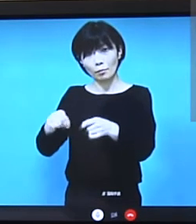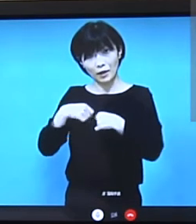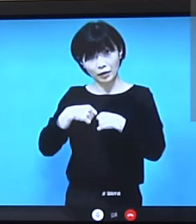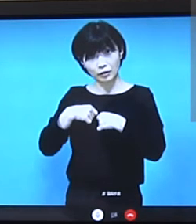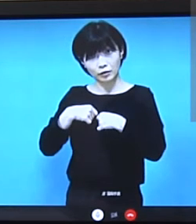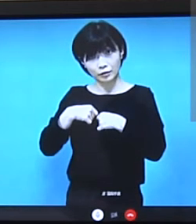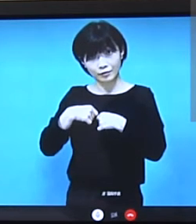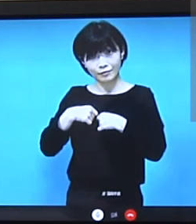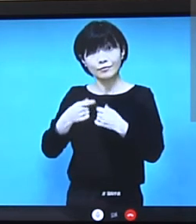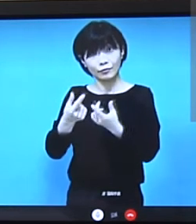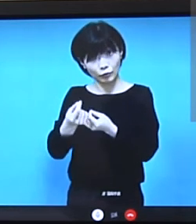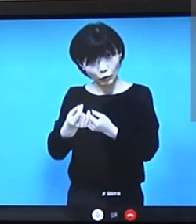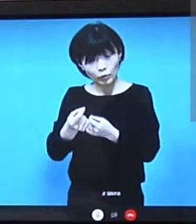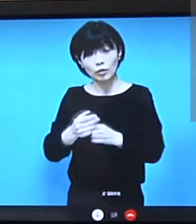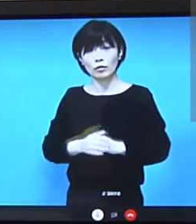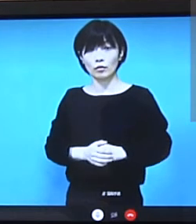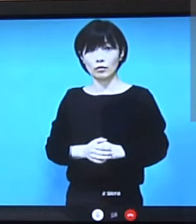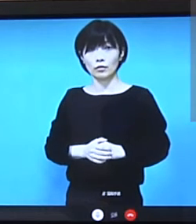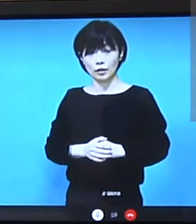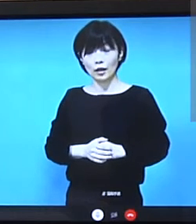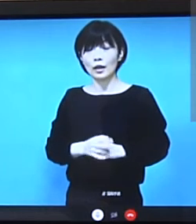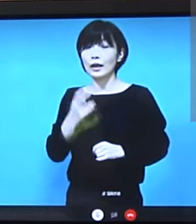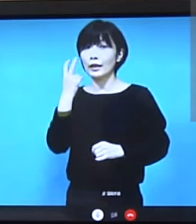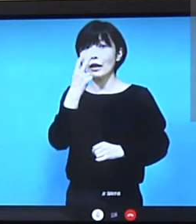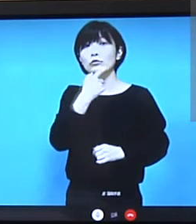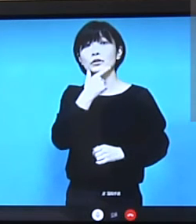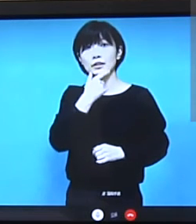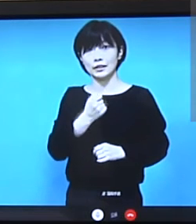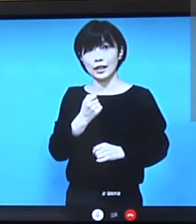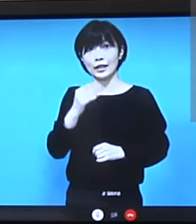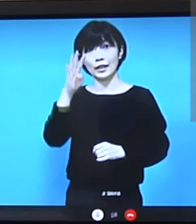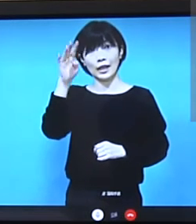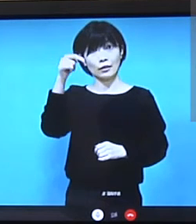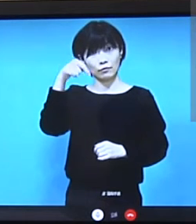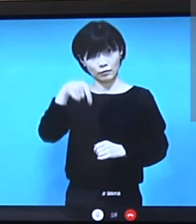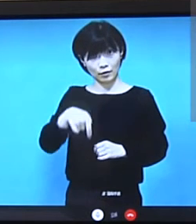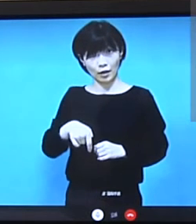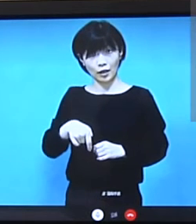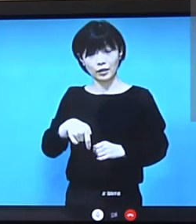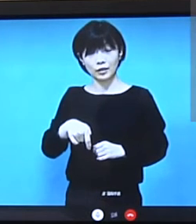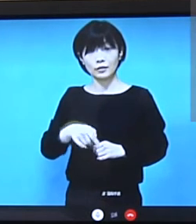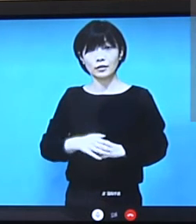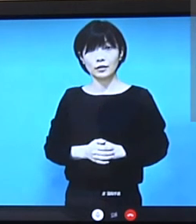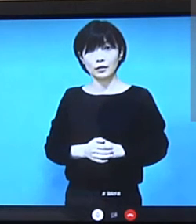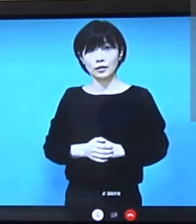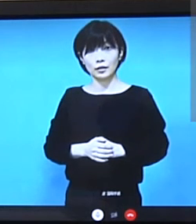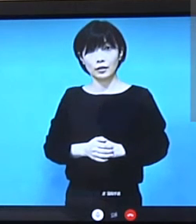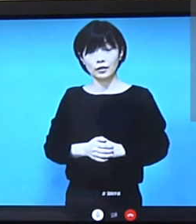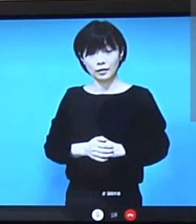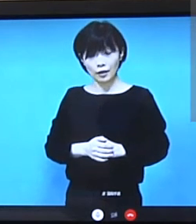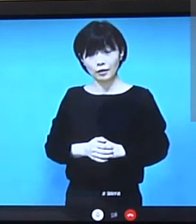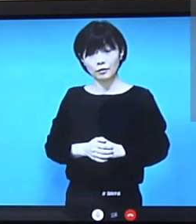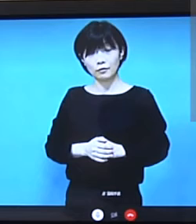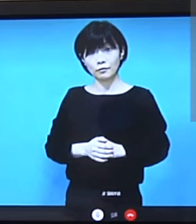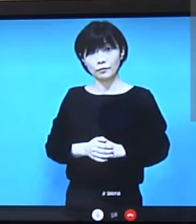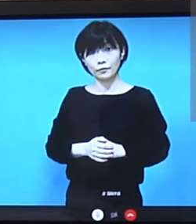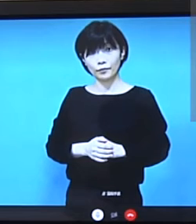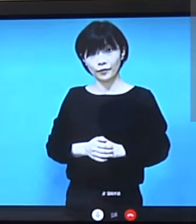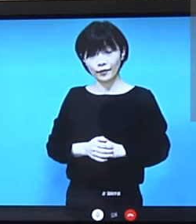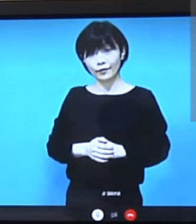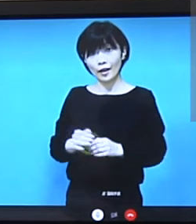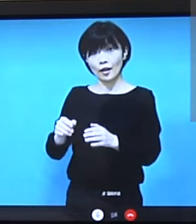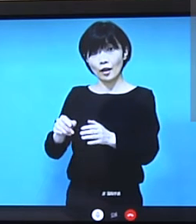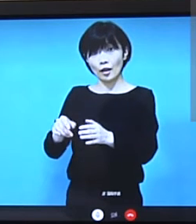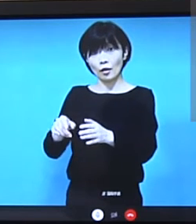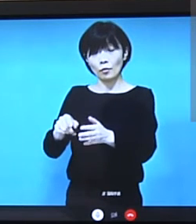と、確認なんですけれども、県内で、発生届が取り下げられるというのは今回が初め